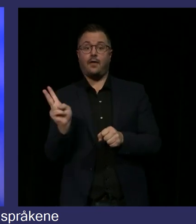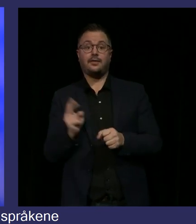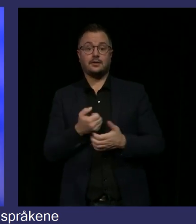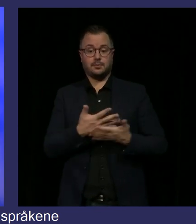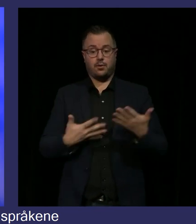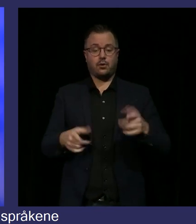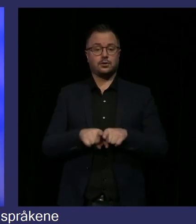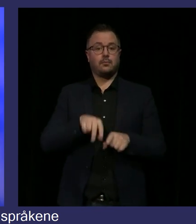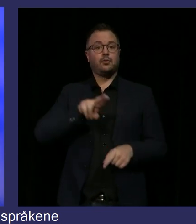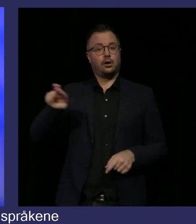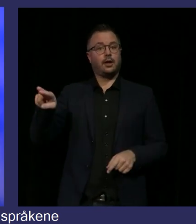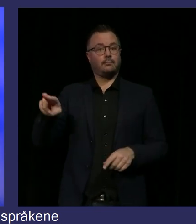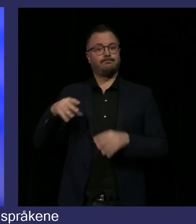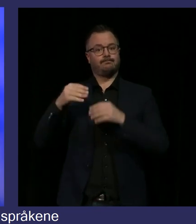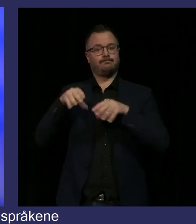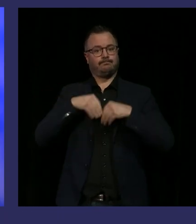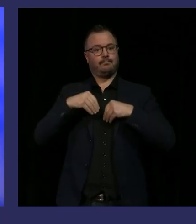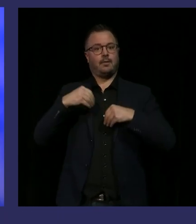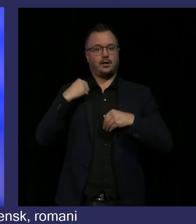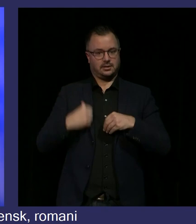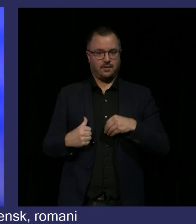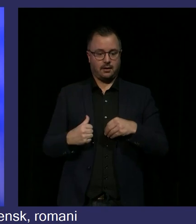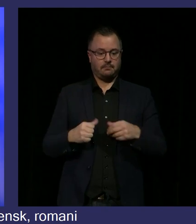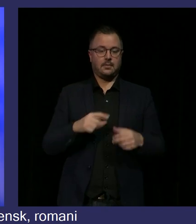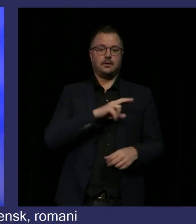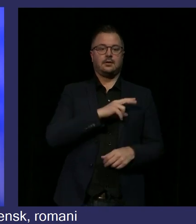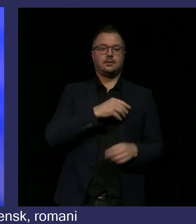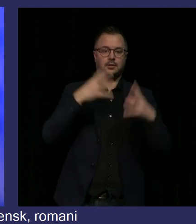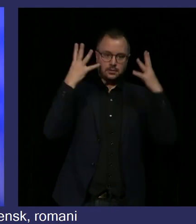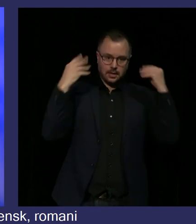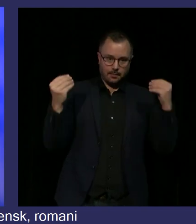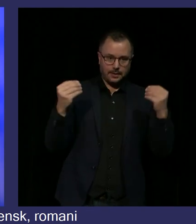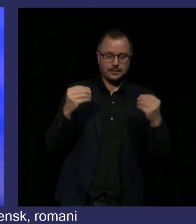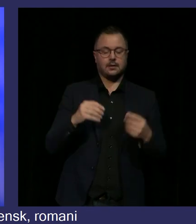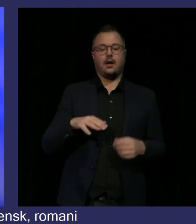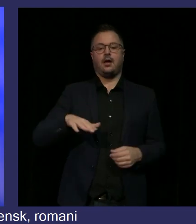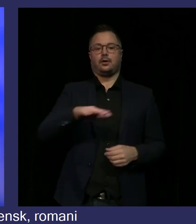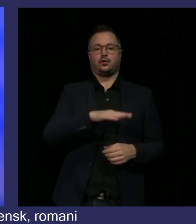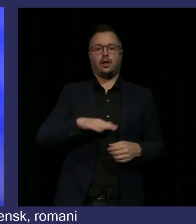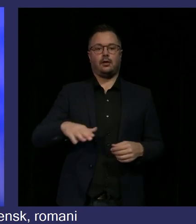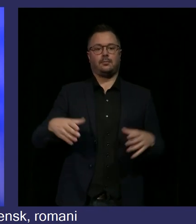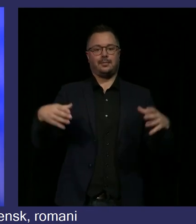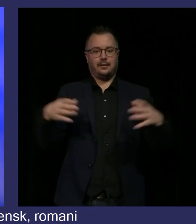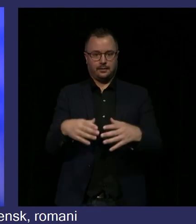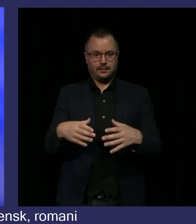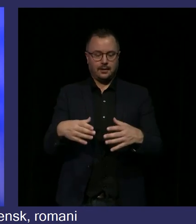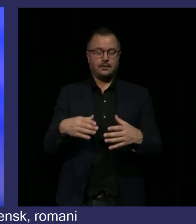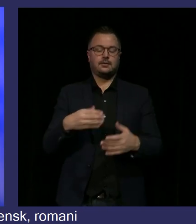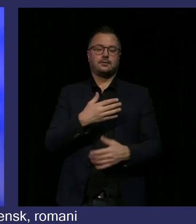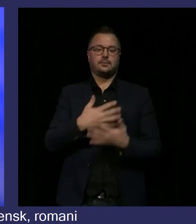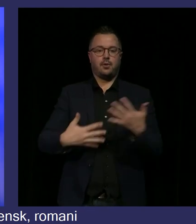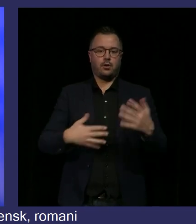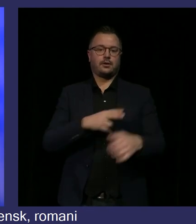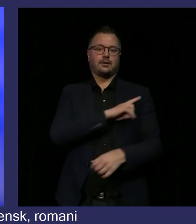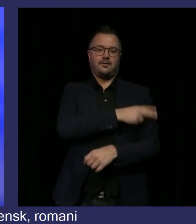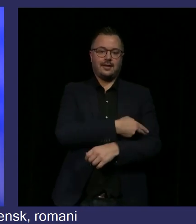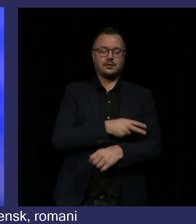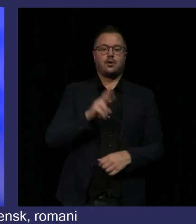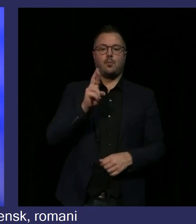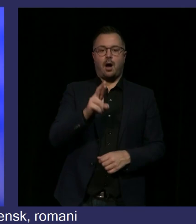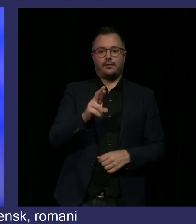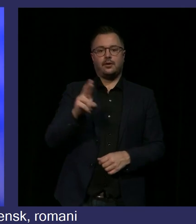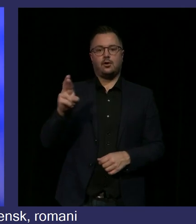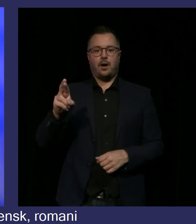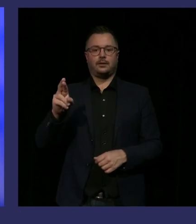har ansvar for. Det samiske språk, de nasjonale minoritetsspråkene, kvensk, romani og romanes, og ikke minst